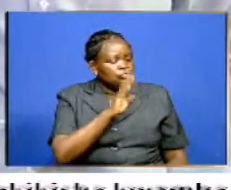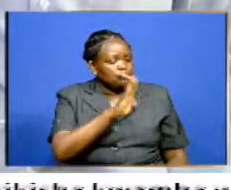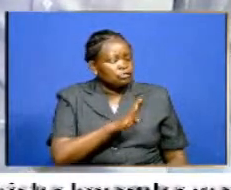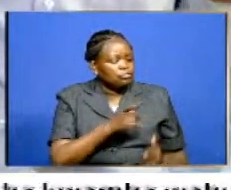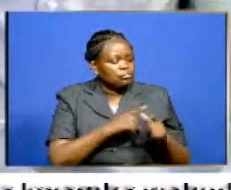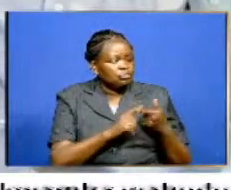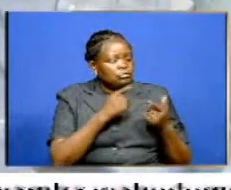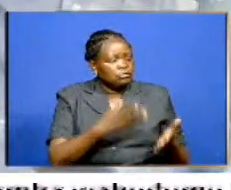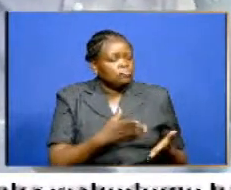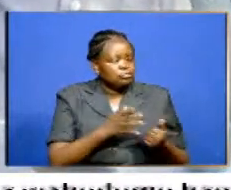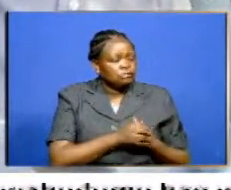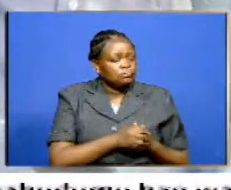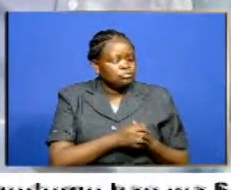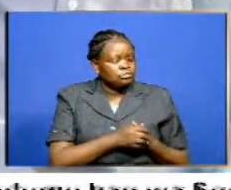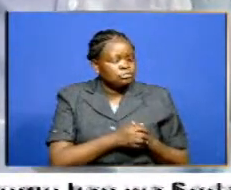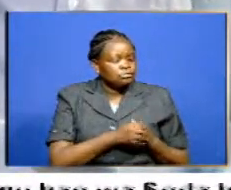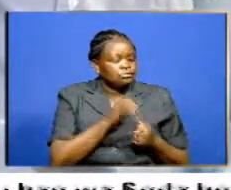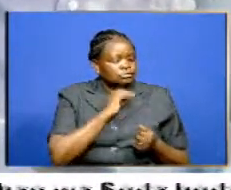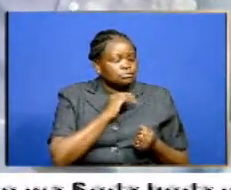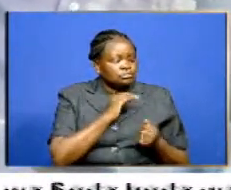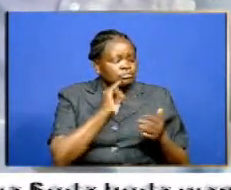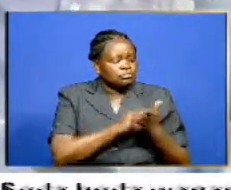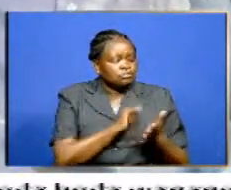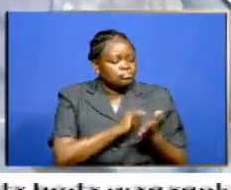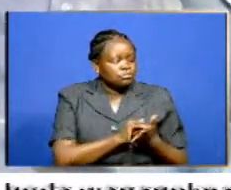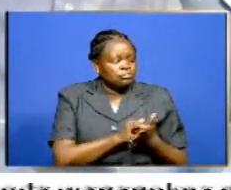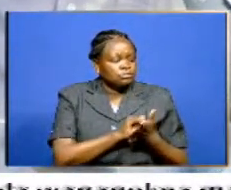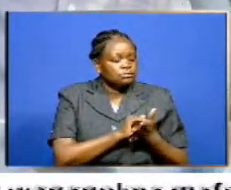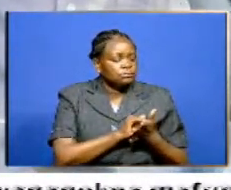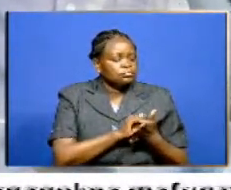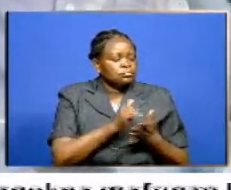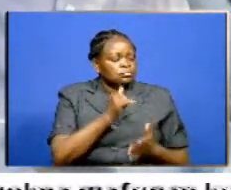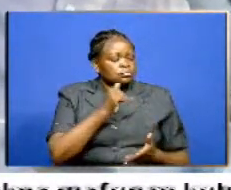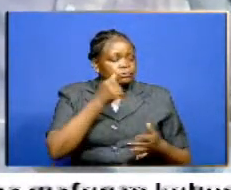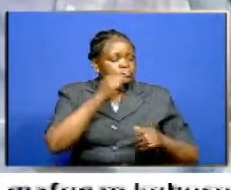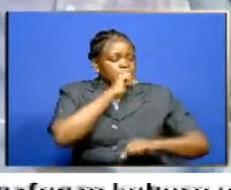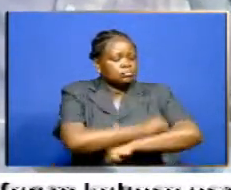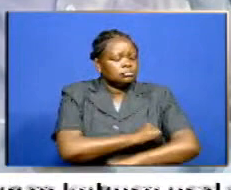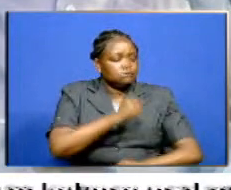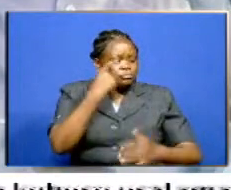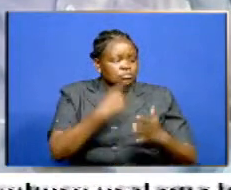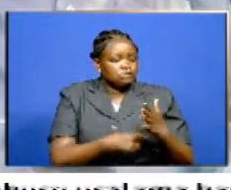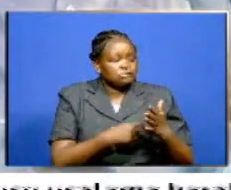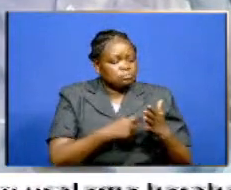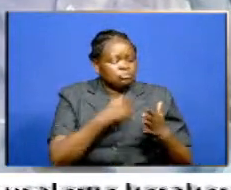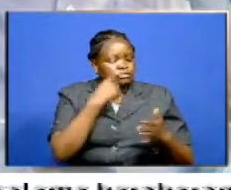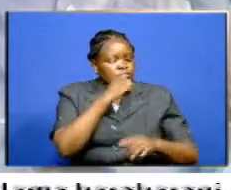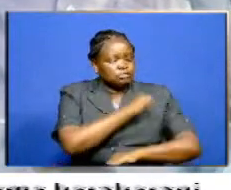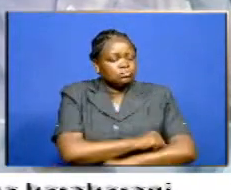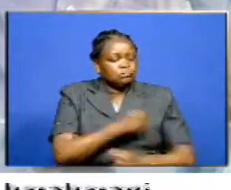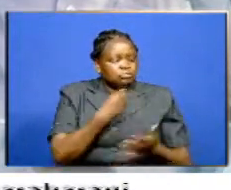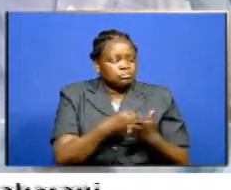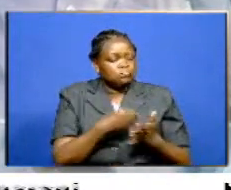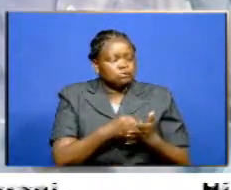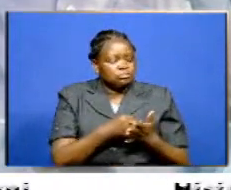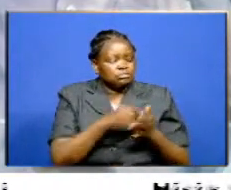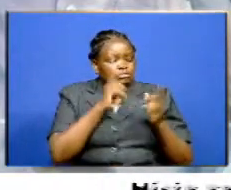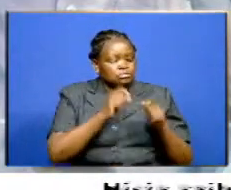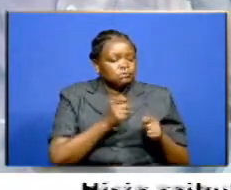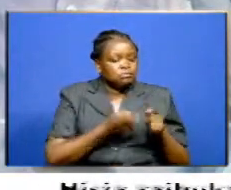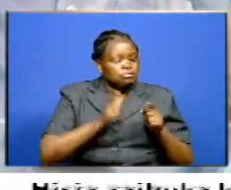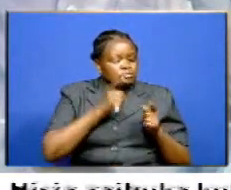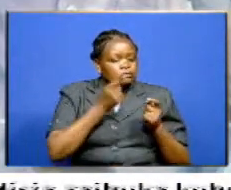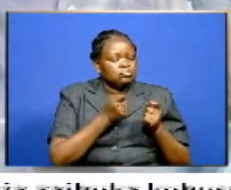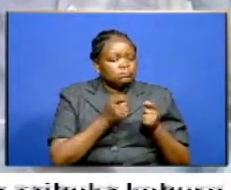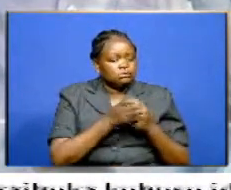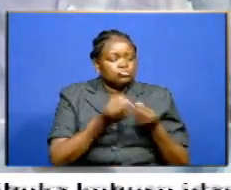tayari malalamiko na minongono kwamba karo ya vyuo vikuu inaenda kuongezwa. Suluhisho